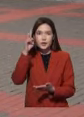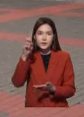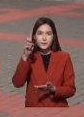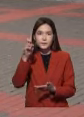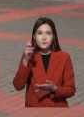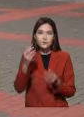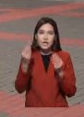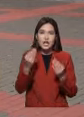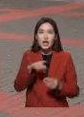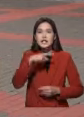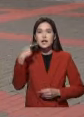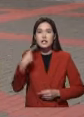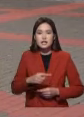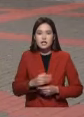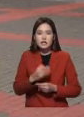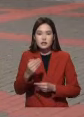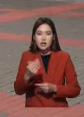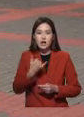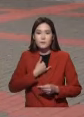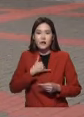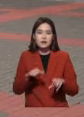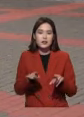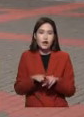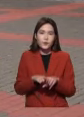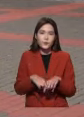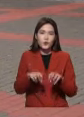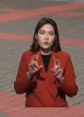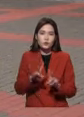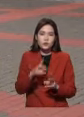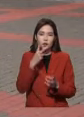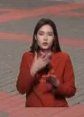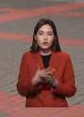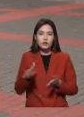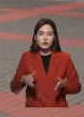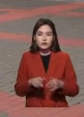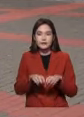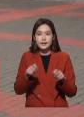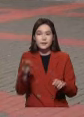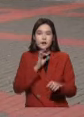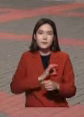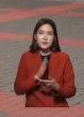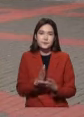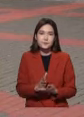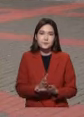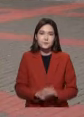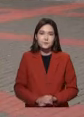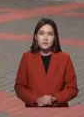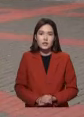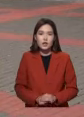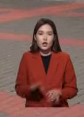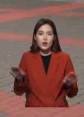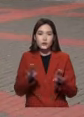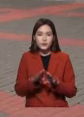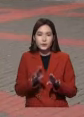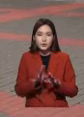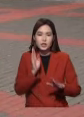Ресей Федерациясы да біз арқылы, мысалы Орталық Азия мен Қытаймен біз арқылы сауда жасап жатыр. Осы